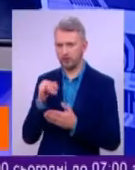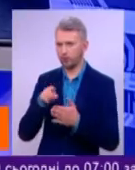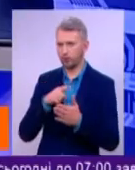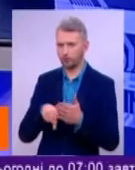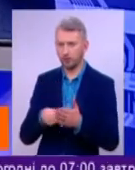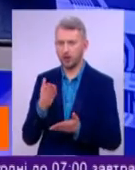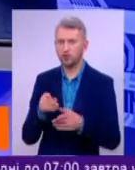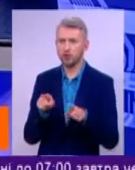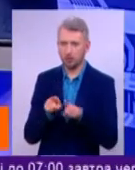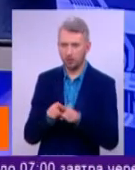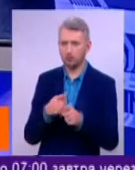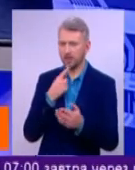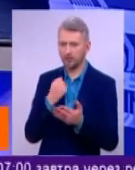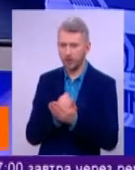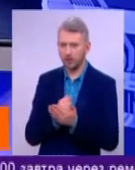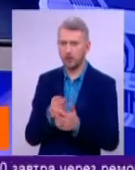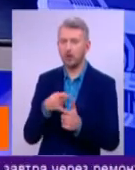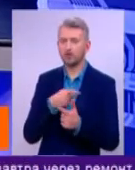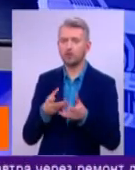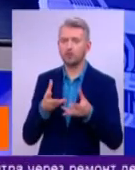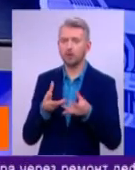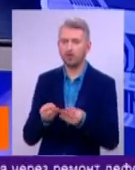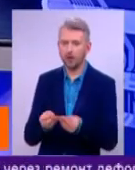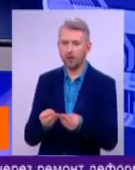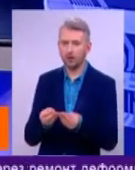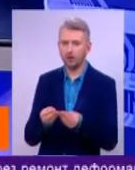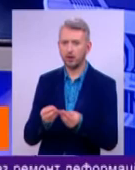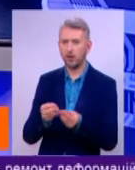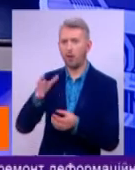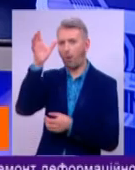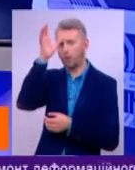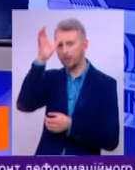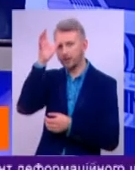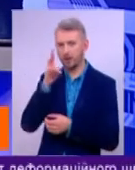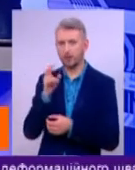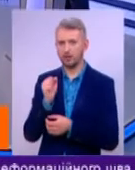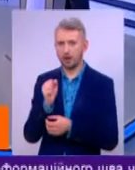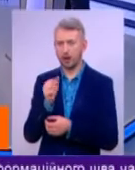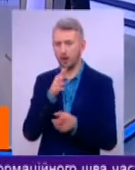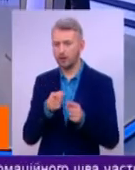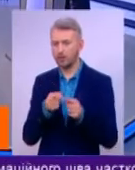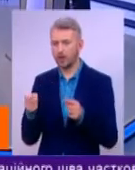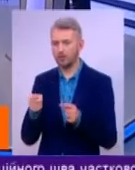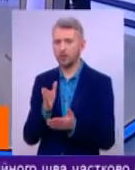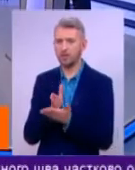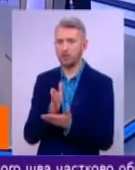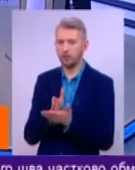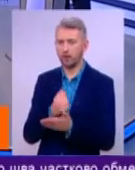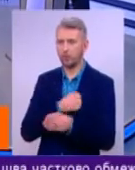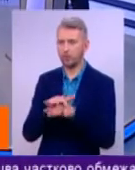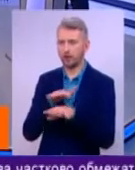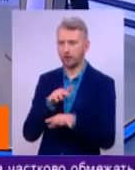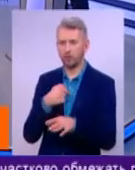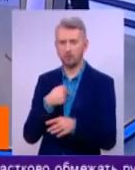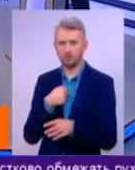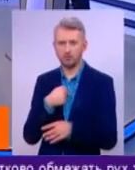спростуйте, якщо так, то підтвердите. Чи впливає освіта на, власне, термін перебування у війську? Тому що